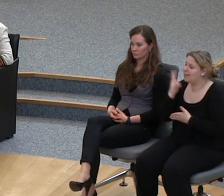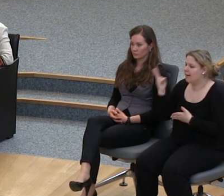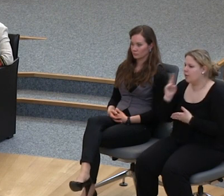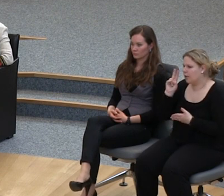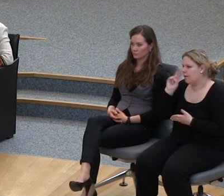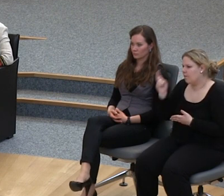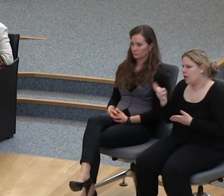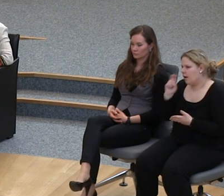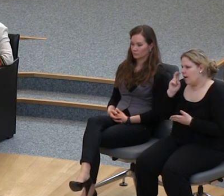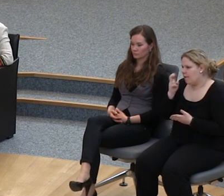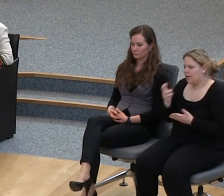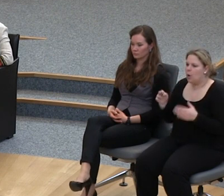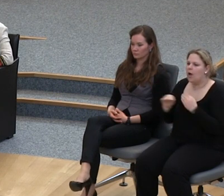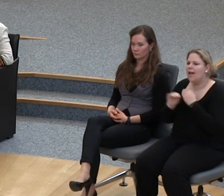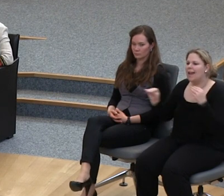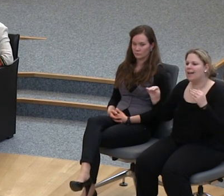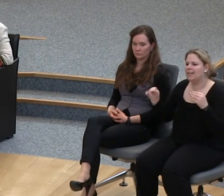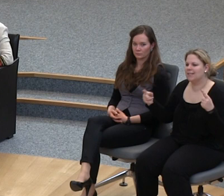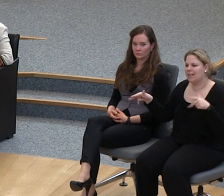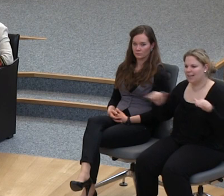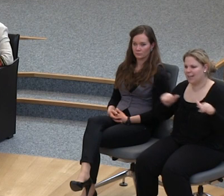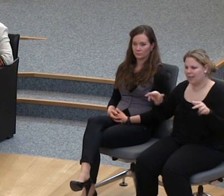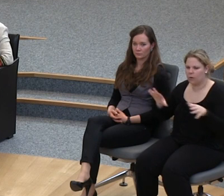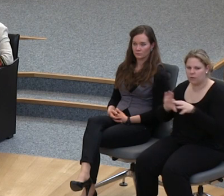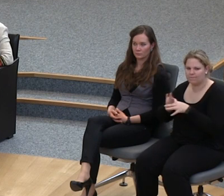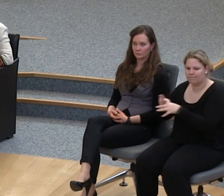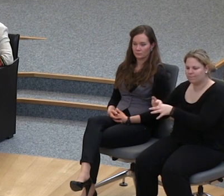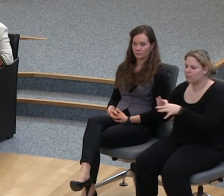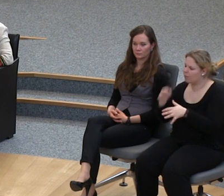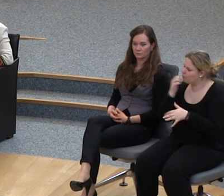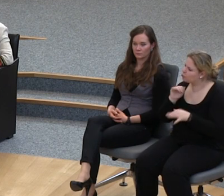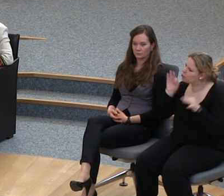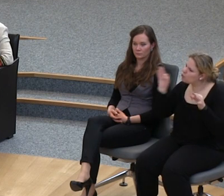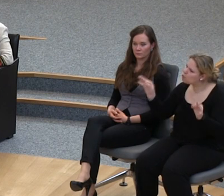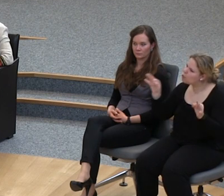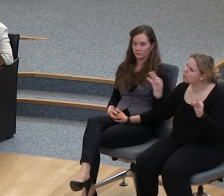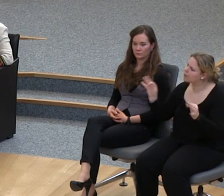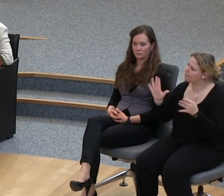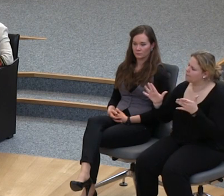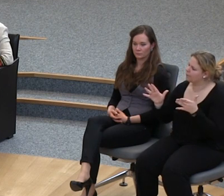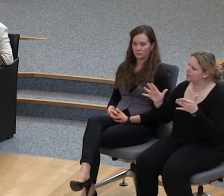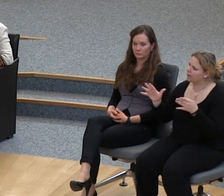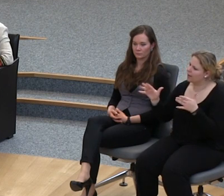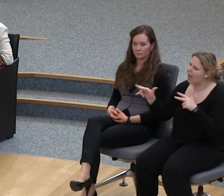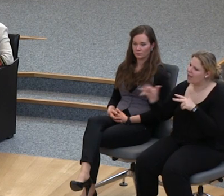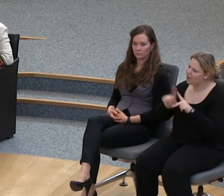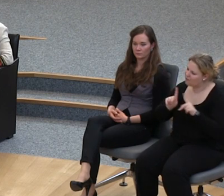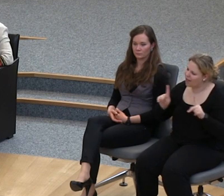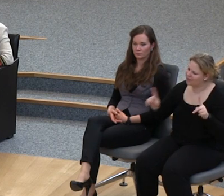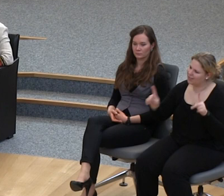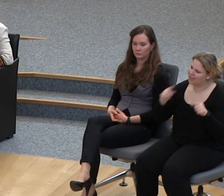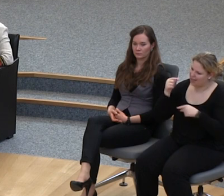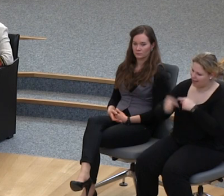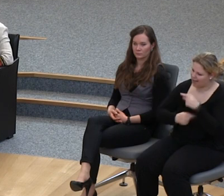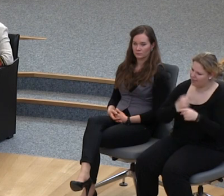da sind ja viele Ressorts, die an einer guten Quartiersentwicklung arbeiten. Das ist nicht nur Inklusion, das ist auch